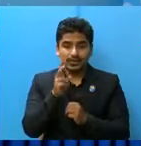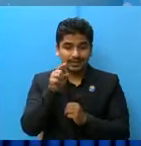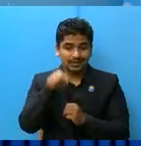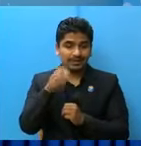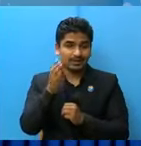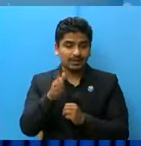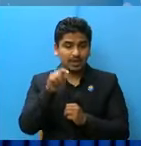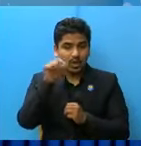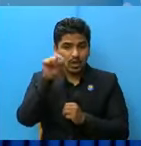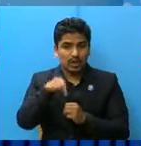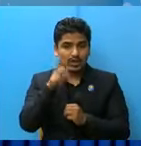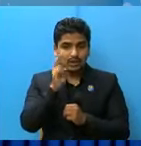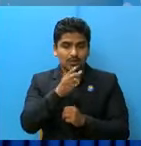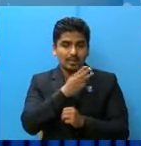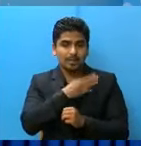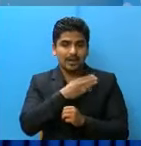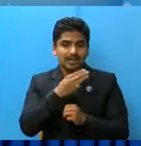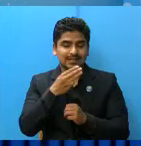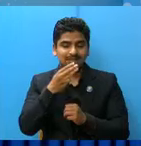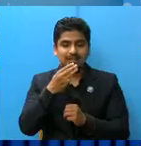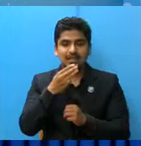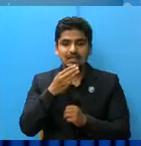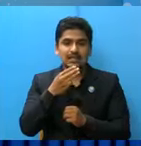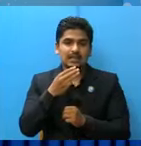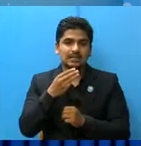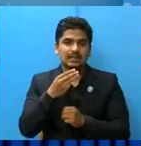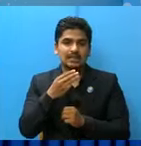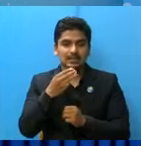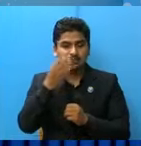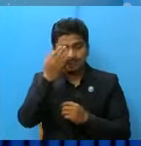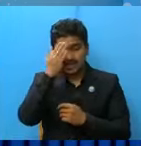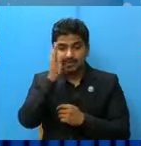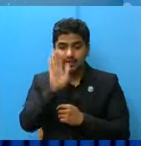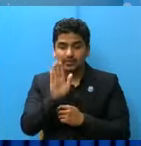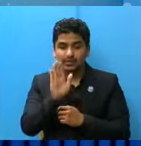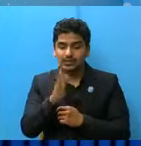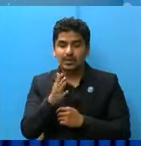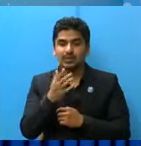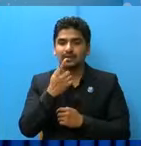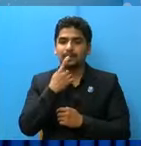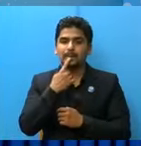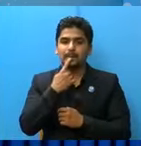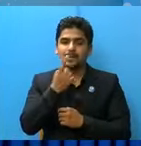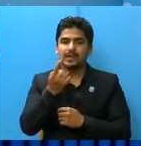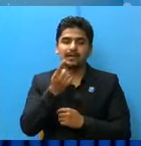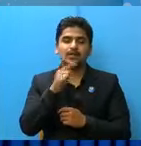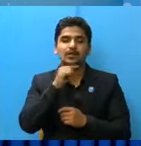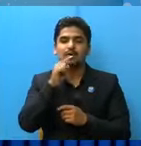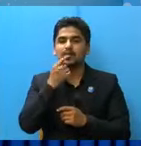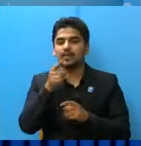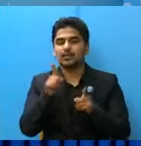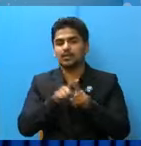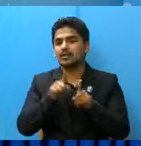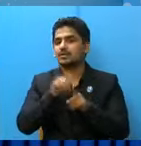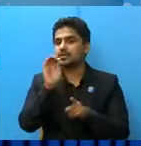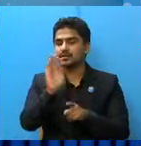अईले हाल तो मांचे एक्टिव रोबड़ा तो दीजी छागी छाए ना मने रहा ना पनी सग्धा